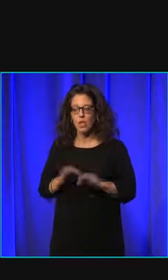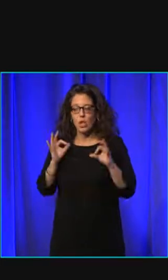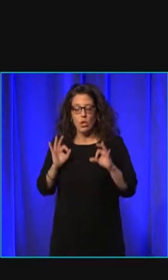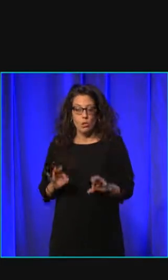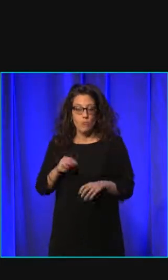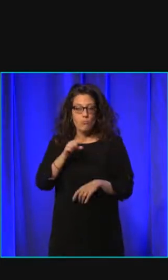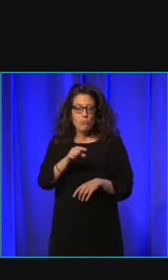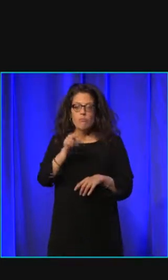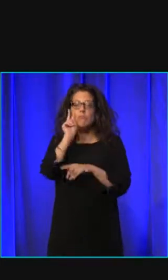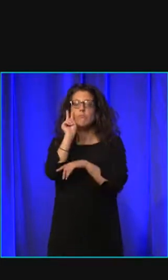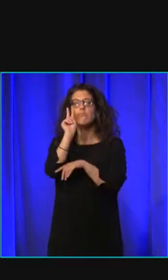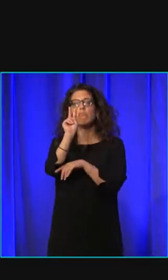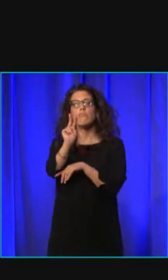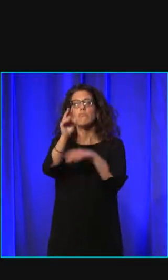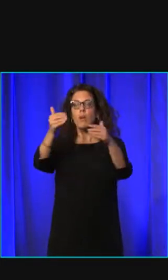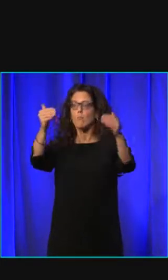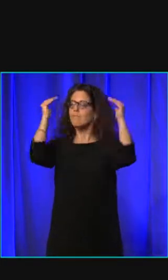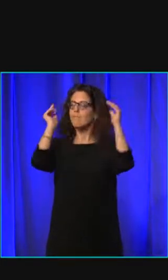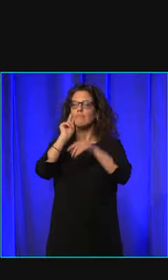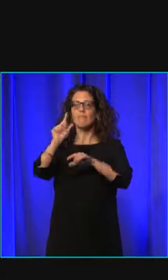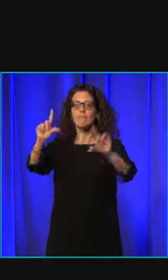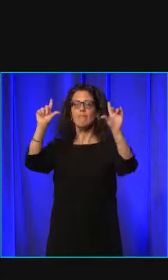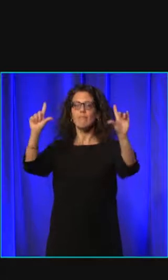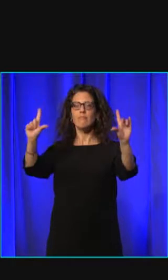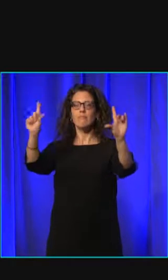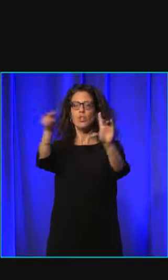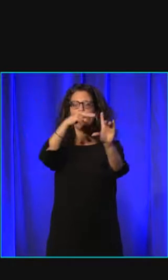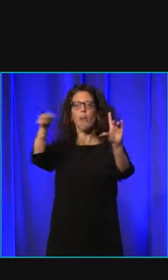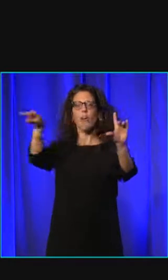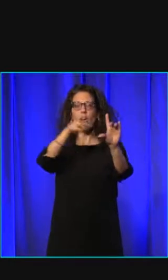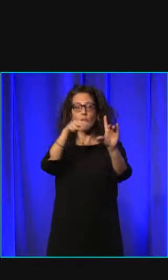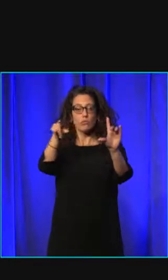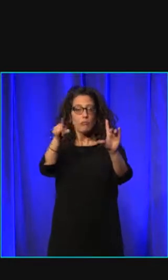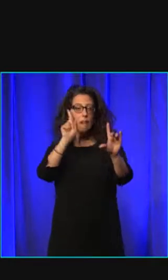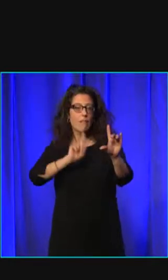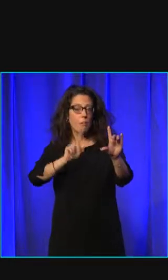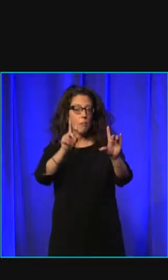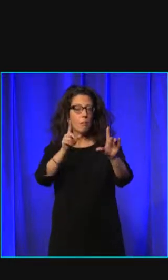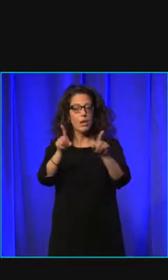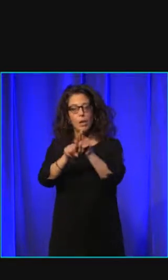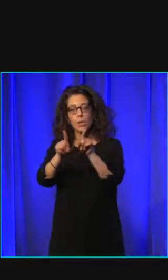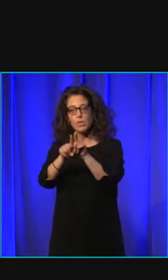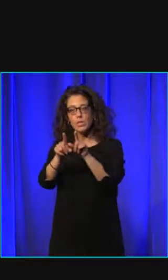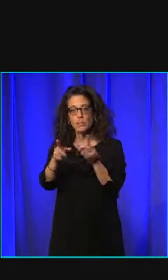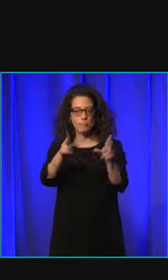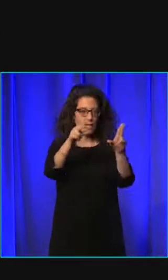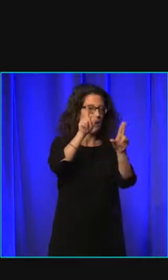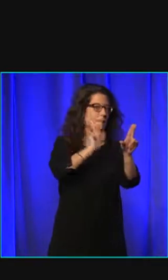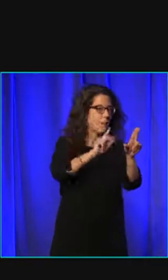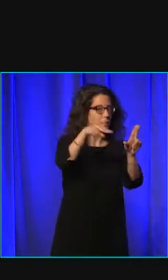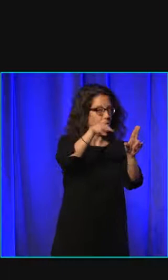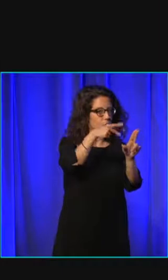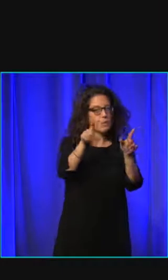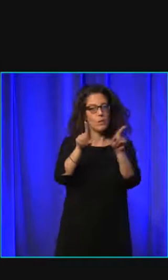des vidéos de séquences dansées qui étaient produites par les femmes, mais également des séquences dansées qui